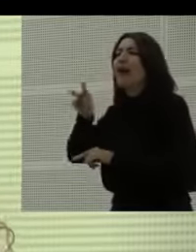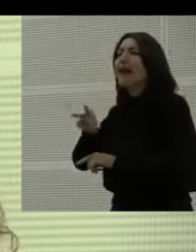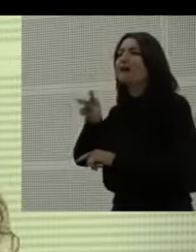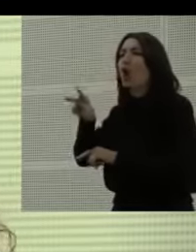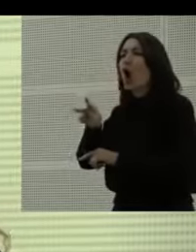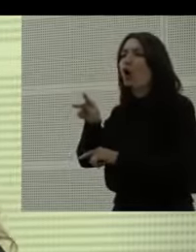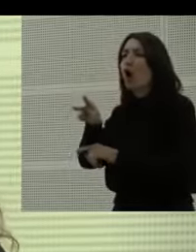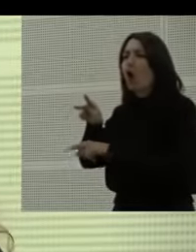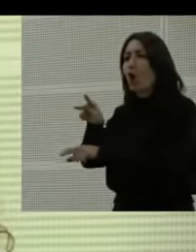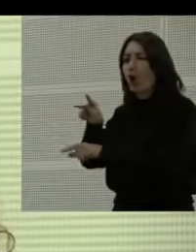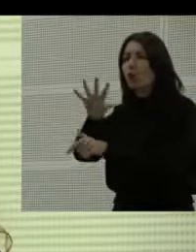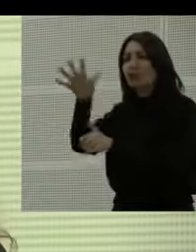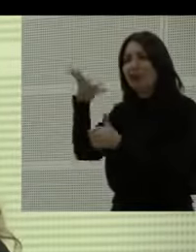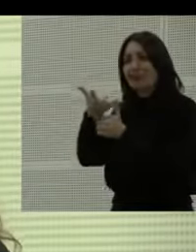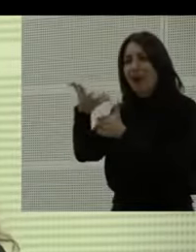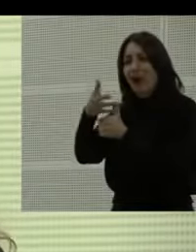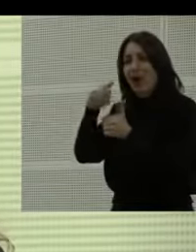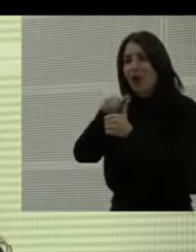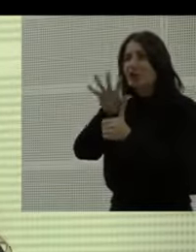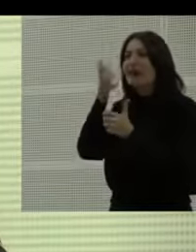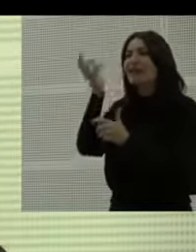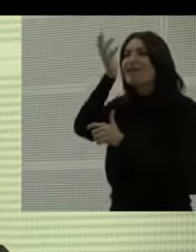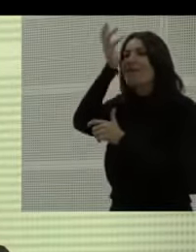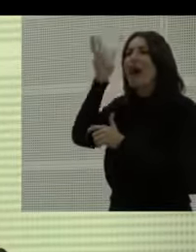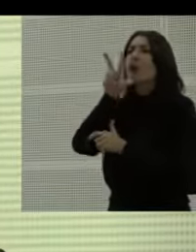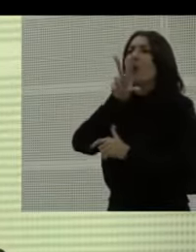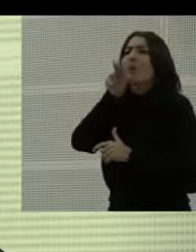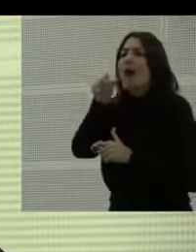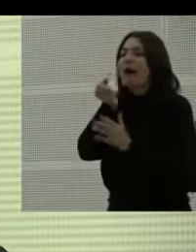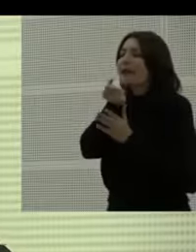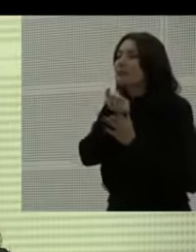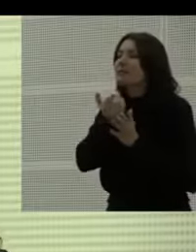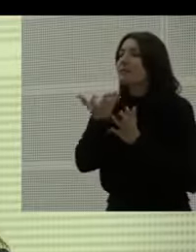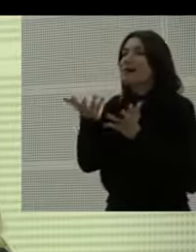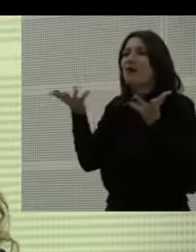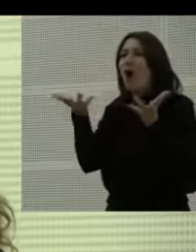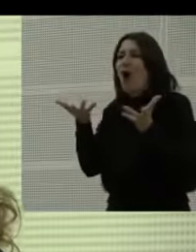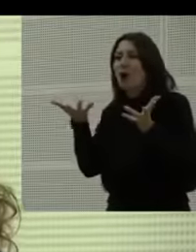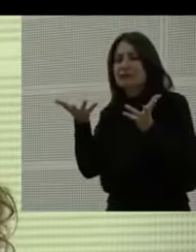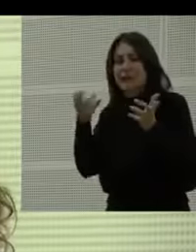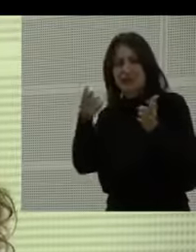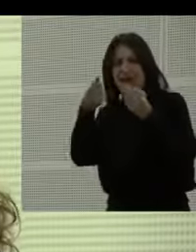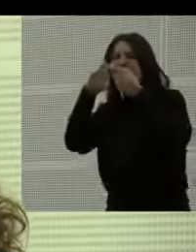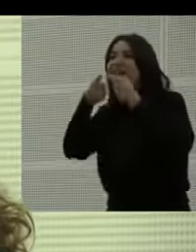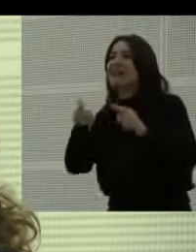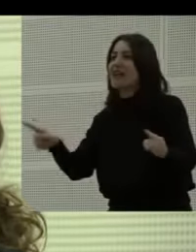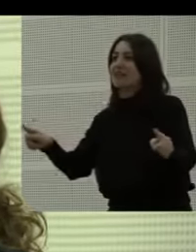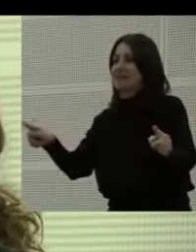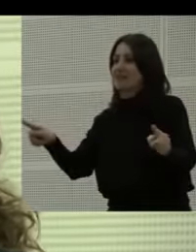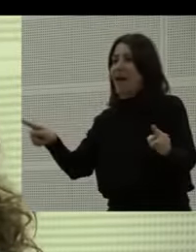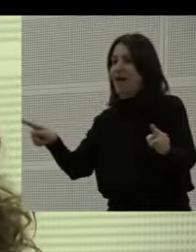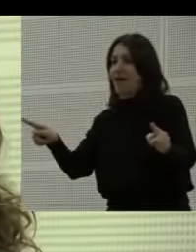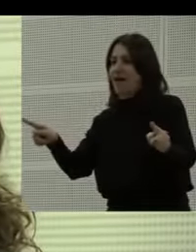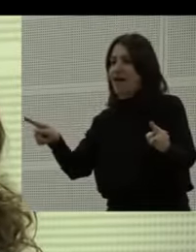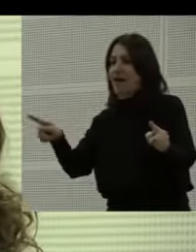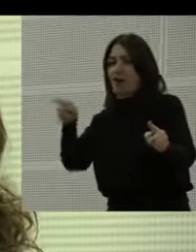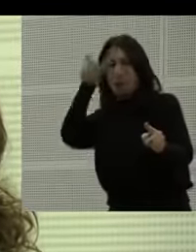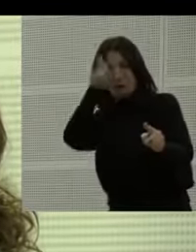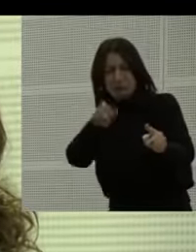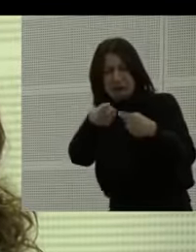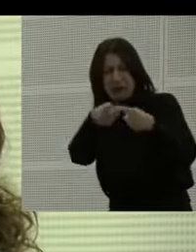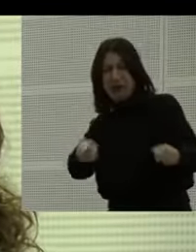O pensate a una serie di altre favole, si parla spesso di diversità. E a causa della